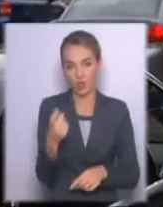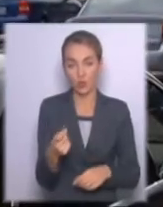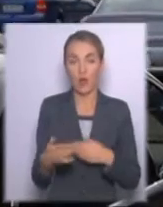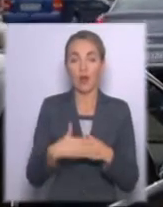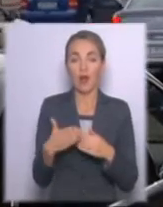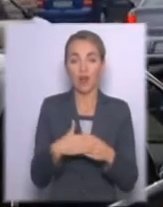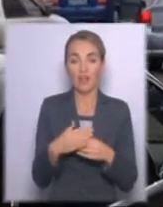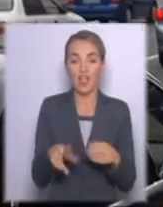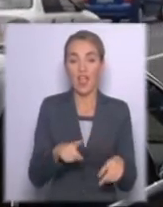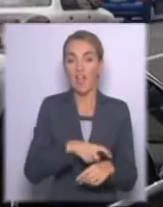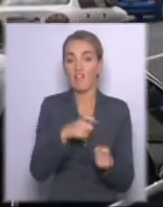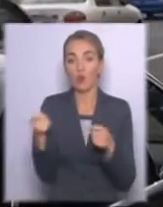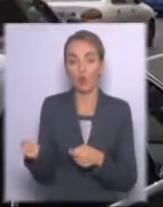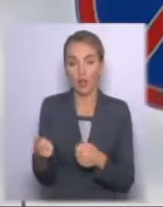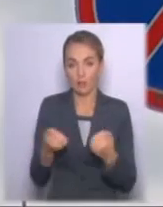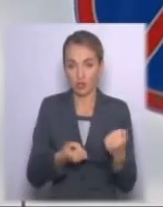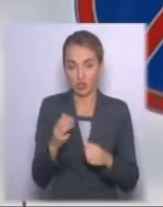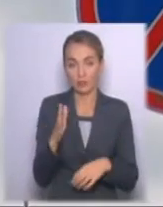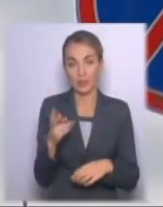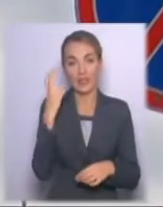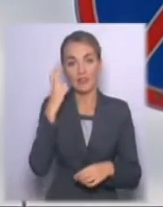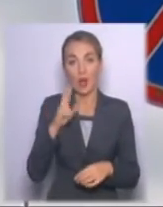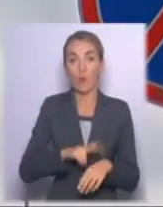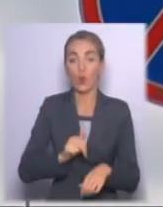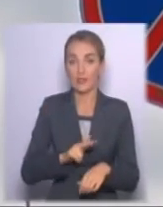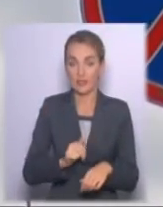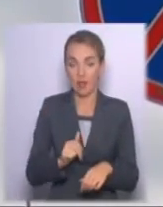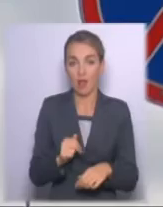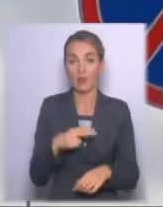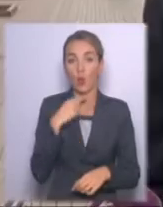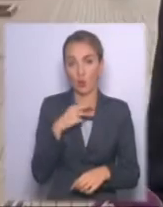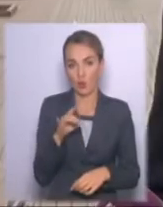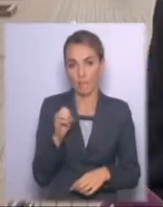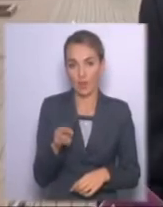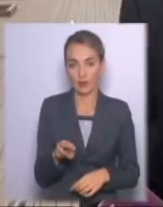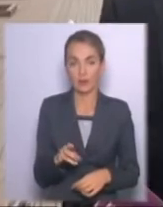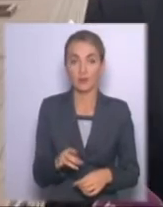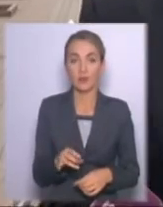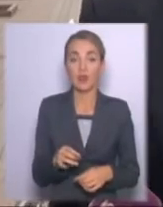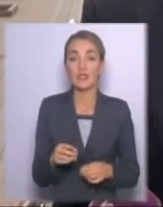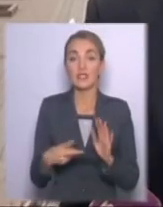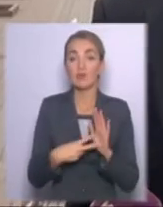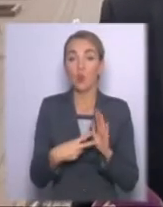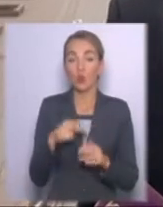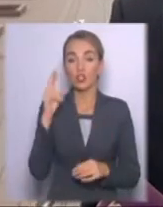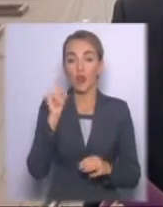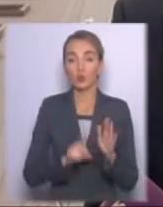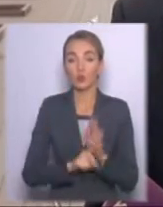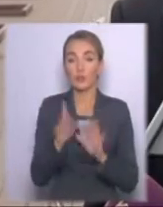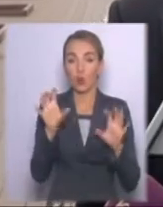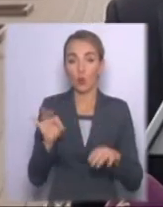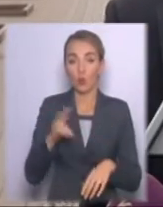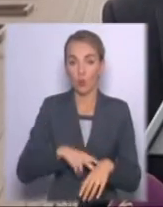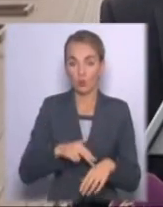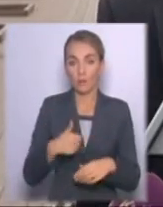та евакуювати машини-порушниці тепер буде київська поліція, наголошує мер. 7 числа вступив закон про поліцію. Ми